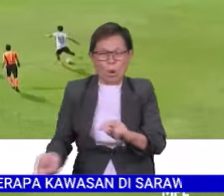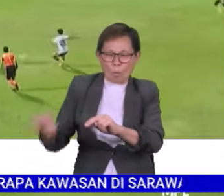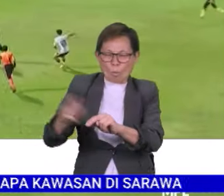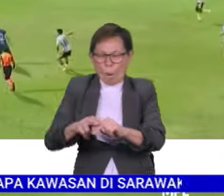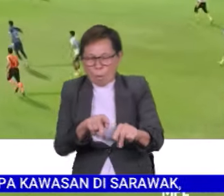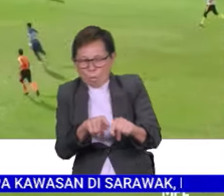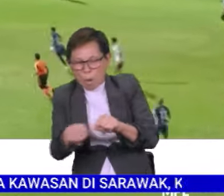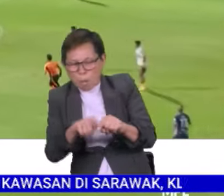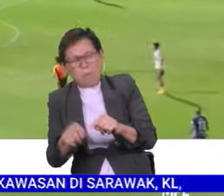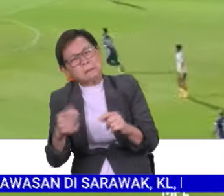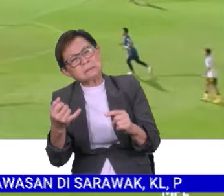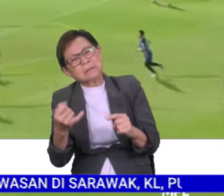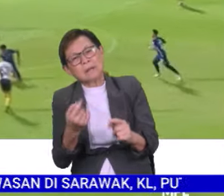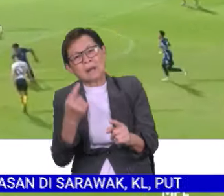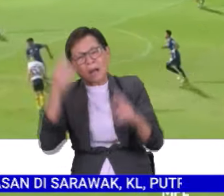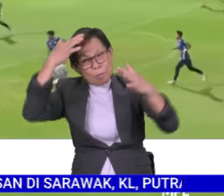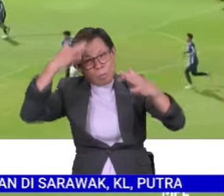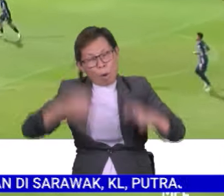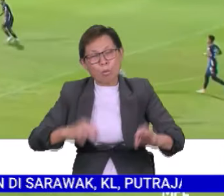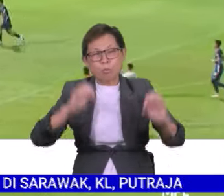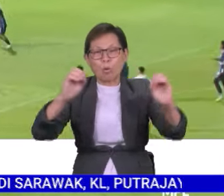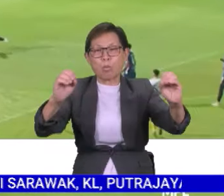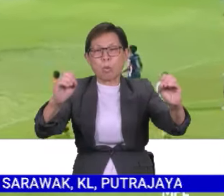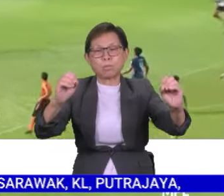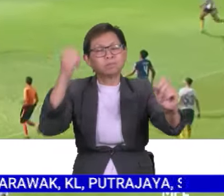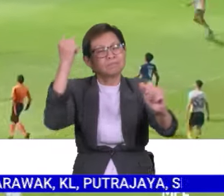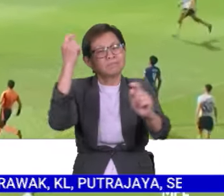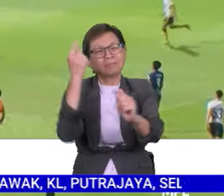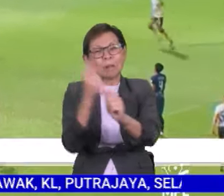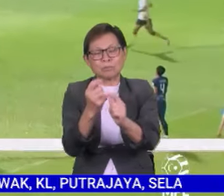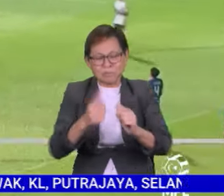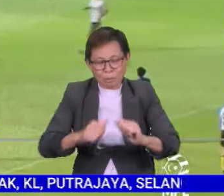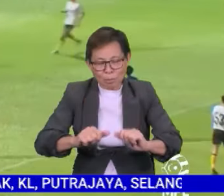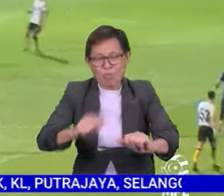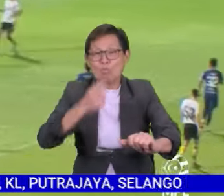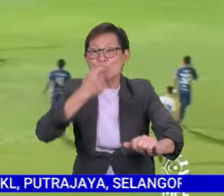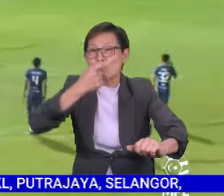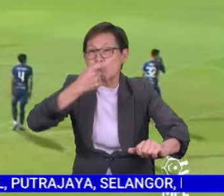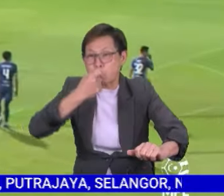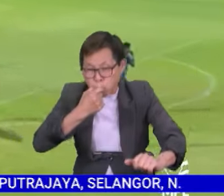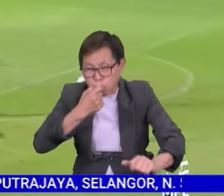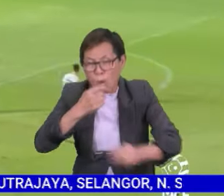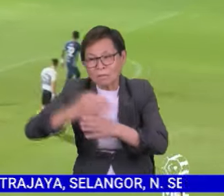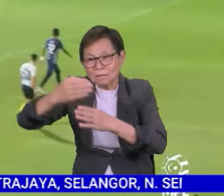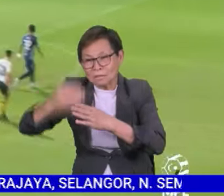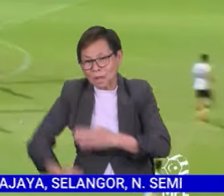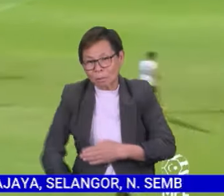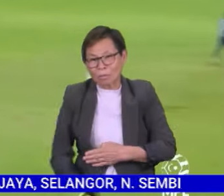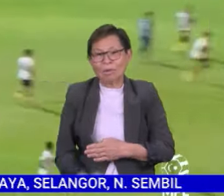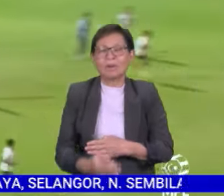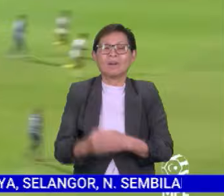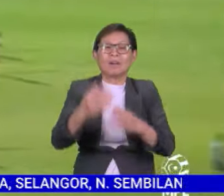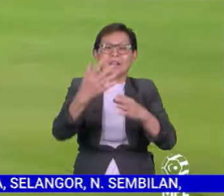menggandakan serangan dan keputusan 0-0 kekal sehingga whistle penamat. Keputusan itu meletakkan